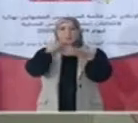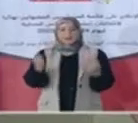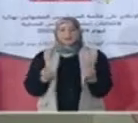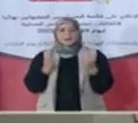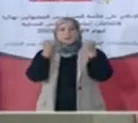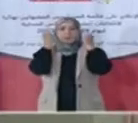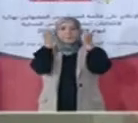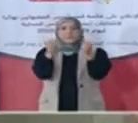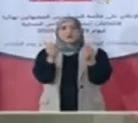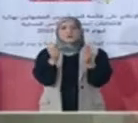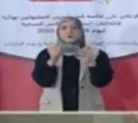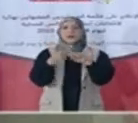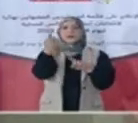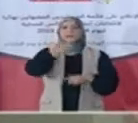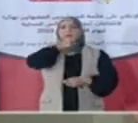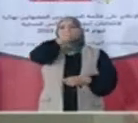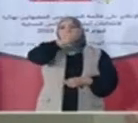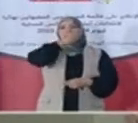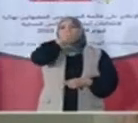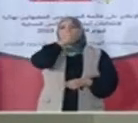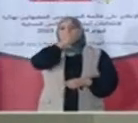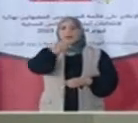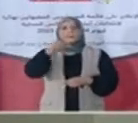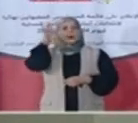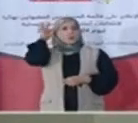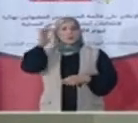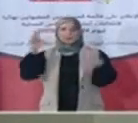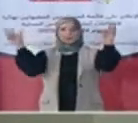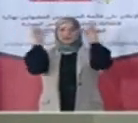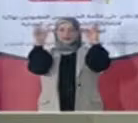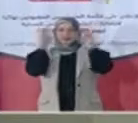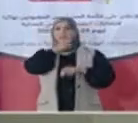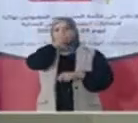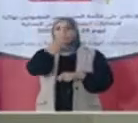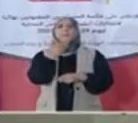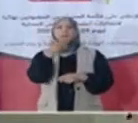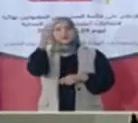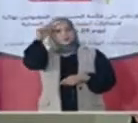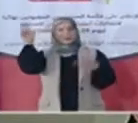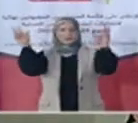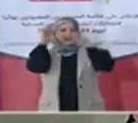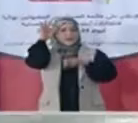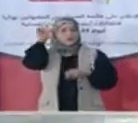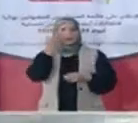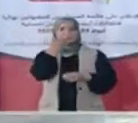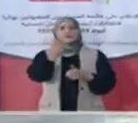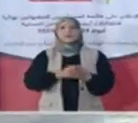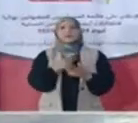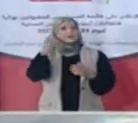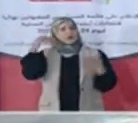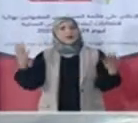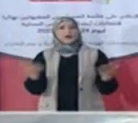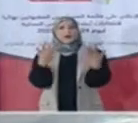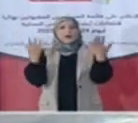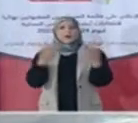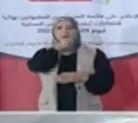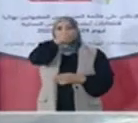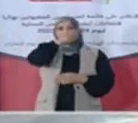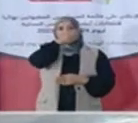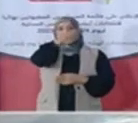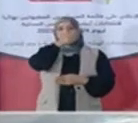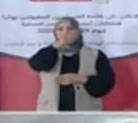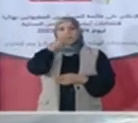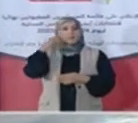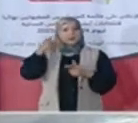خاصة مع وسائل الإعلام الوطنية وخاصة مع التلفزة الوطنية ومشكورة على ذلك، أنه مش تحاول وسائل الإعلام